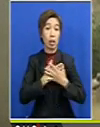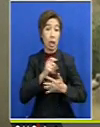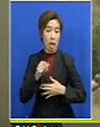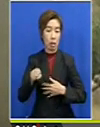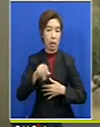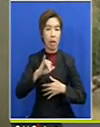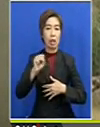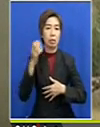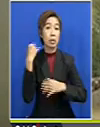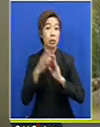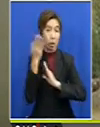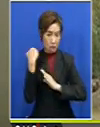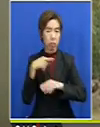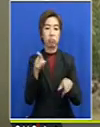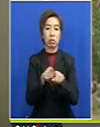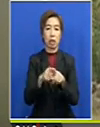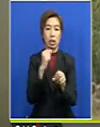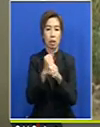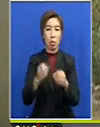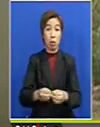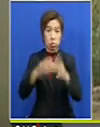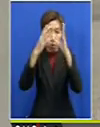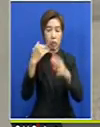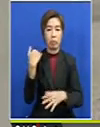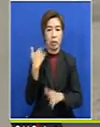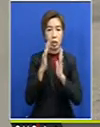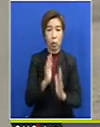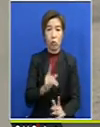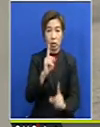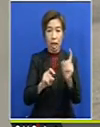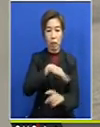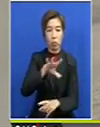าก็ได้ก่อเหตุระเบิดในพื้นที่ส่งผลให้มีผู้เสียชีวิตแล้วราวๆ100คนครับ